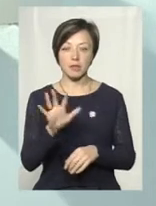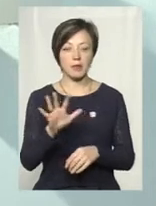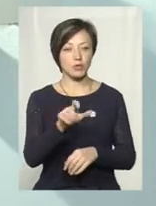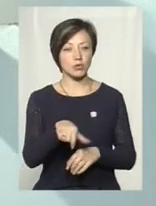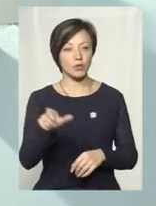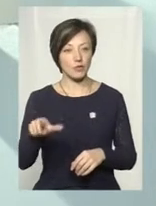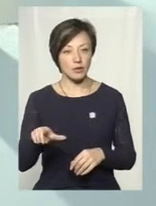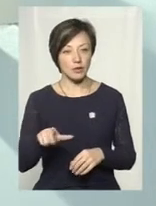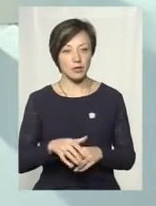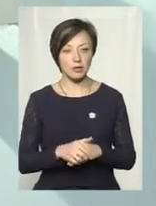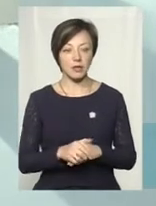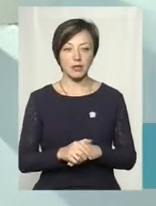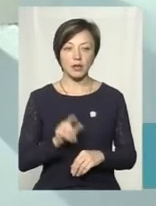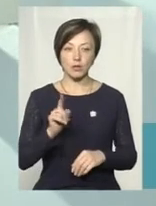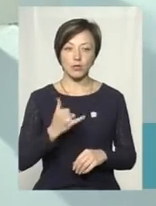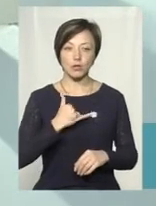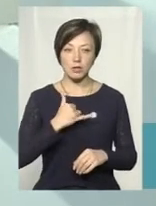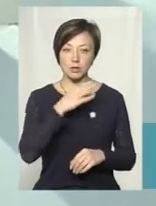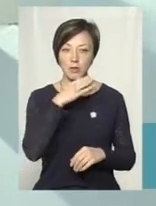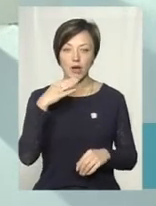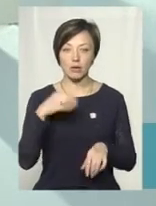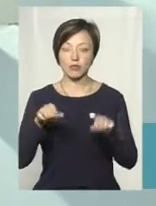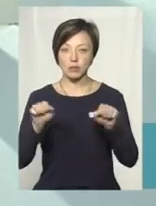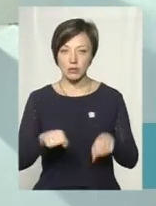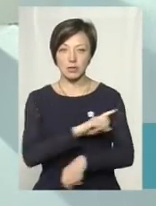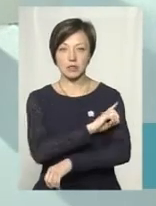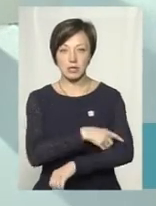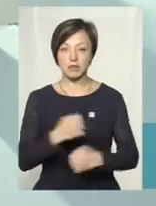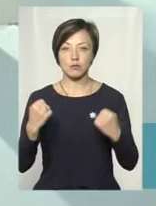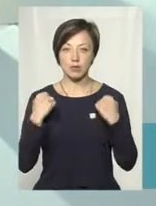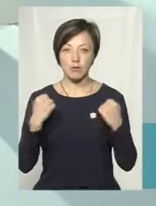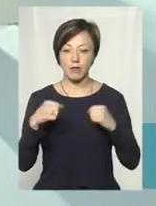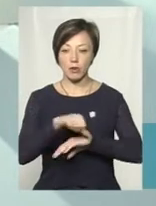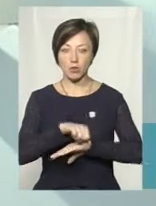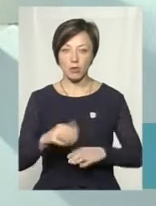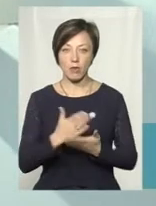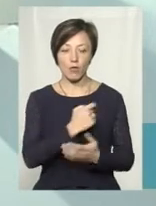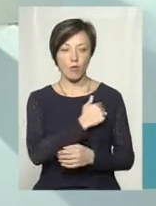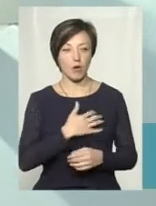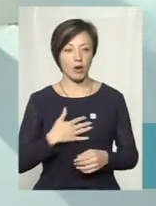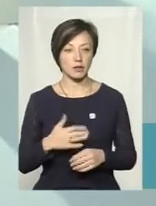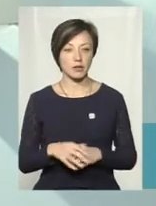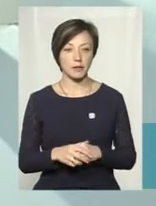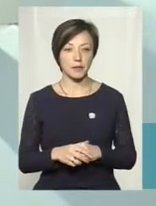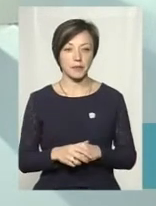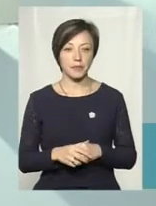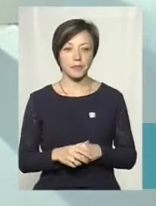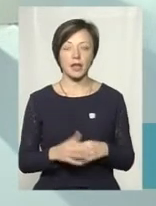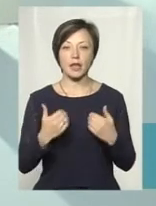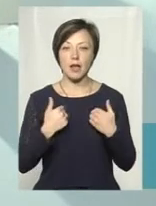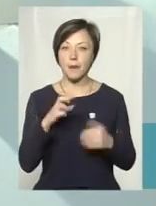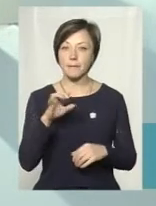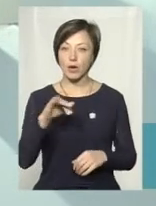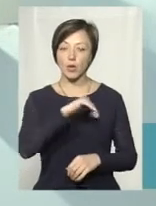чоловік. Хоча у нас дуже багато потенційних спортсменів, прикордонників, які отримали поранення. І я б